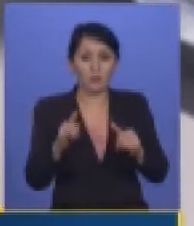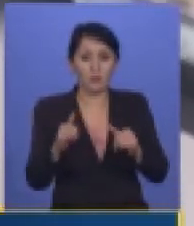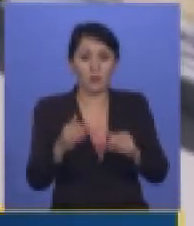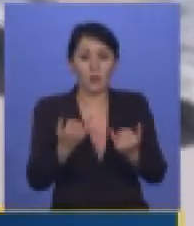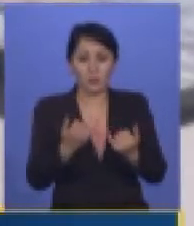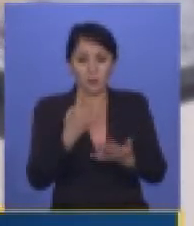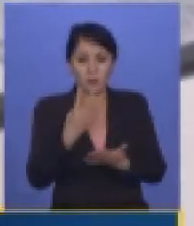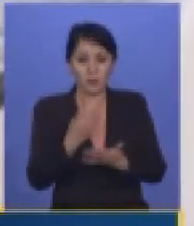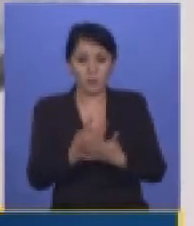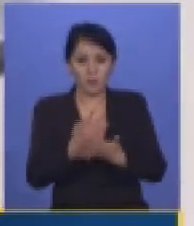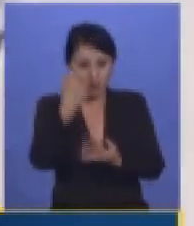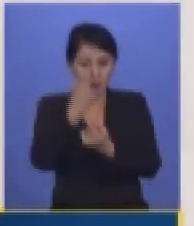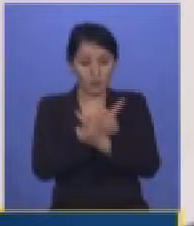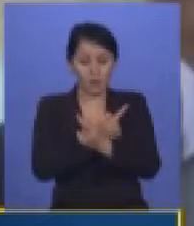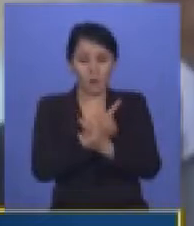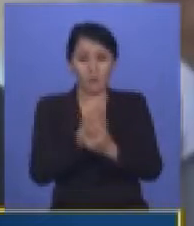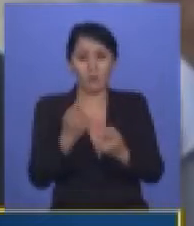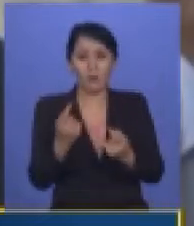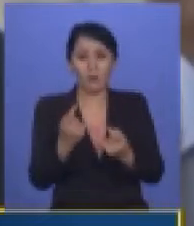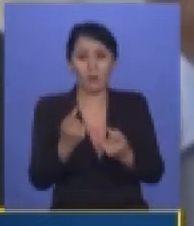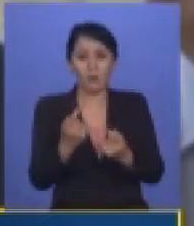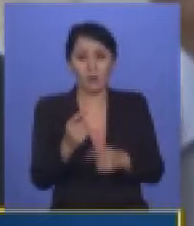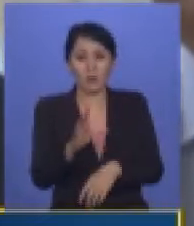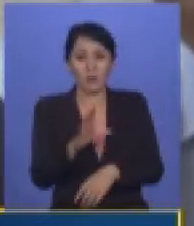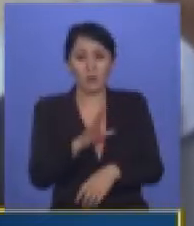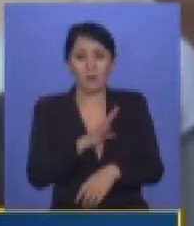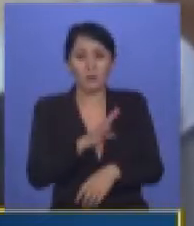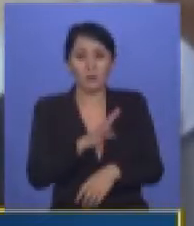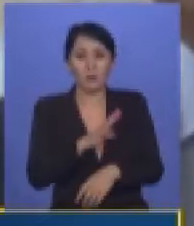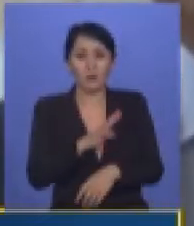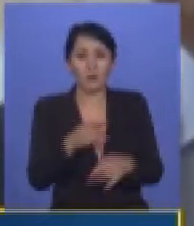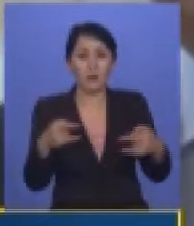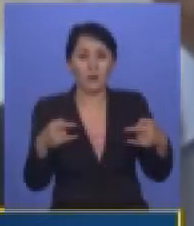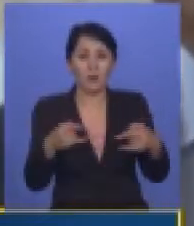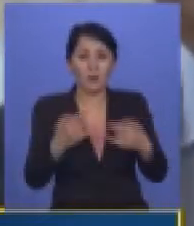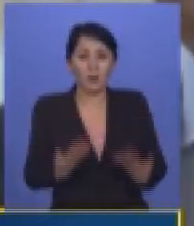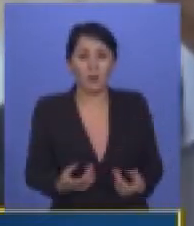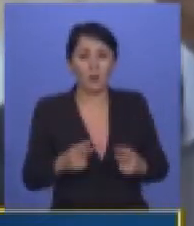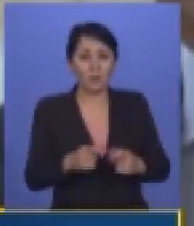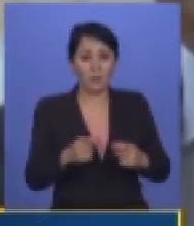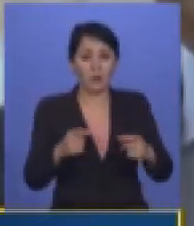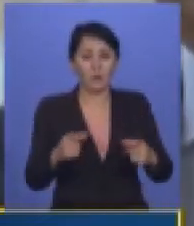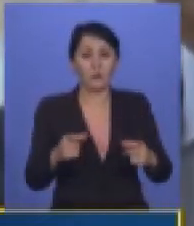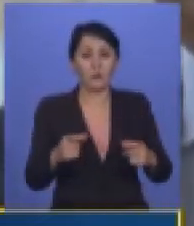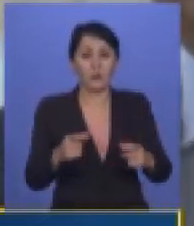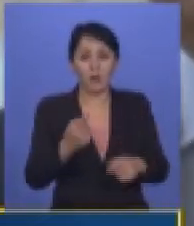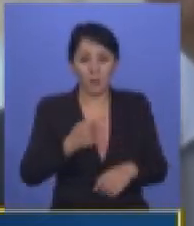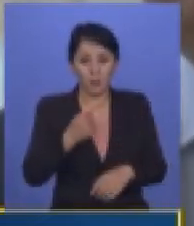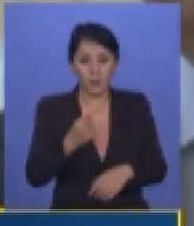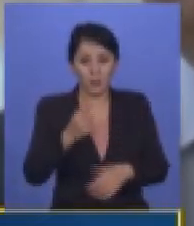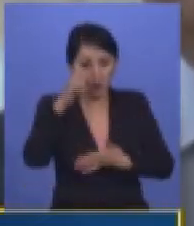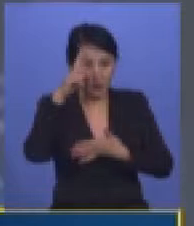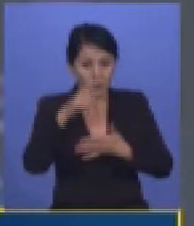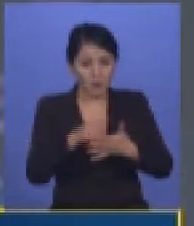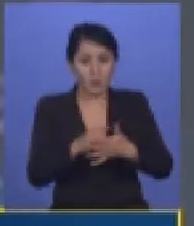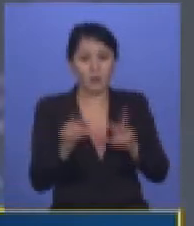сегодня смотрел новости, как раз отсюда была трансляция. Жители, конечно же, высказывают надежды на то,